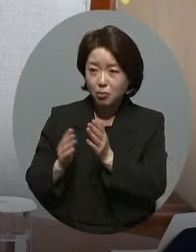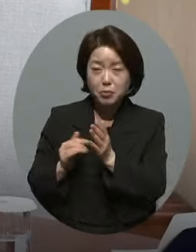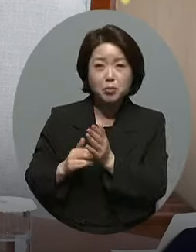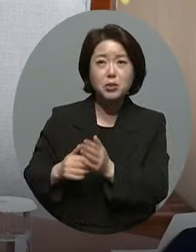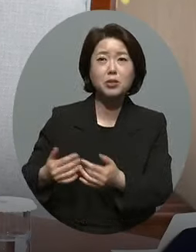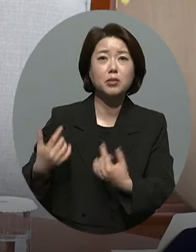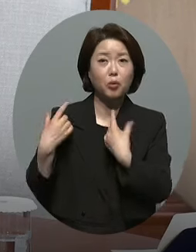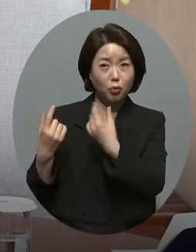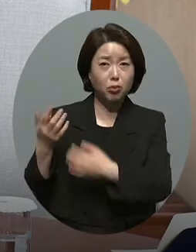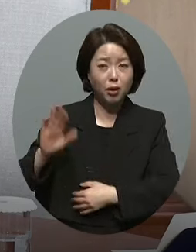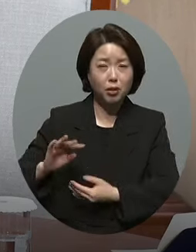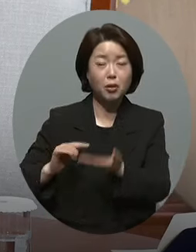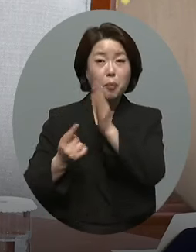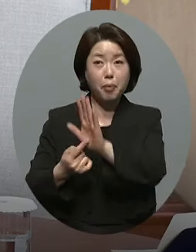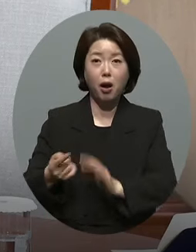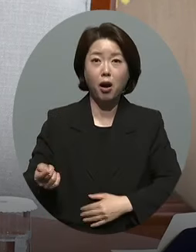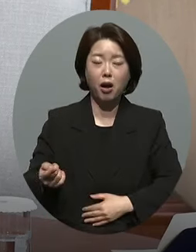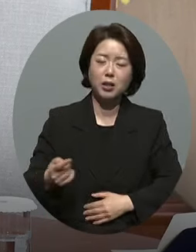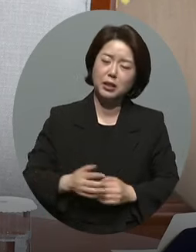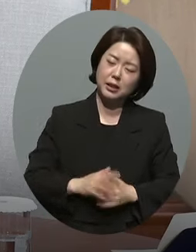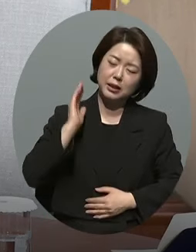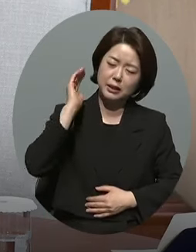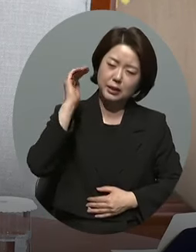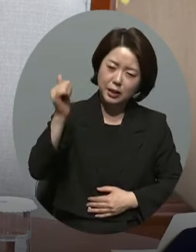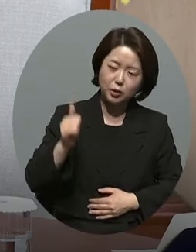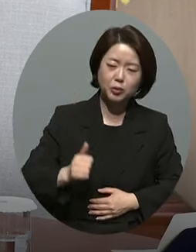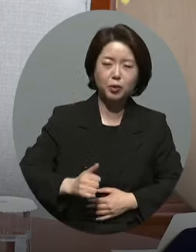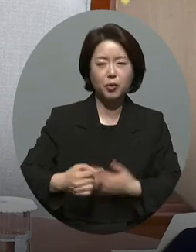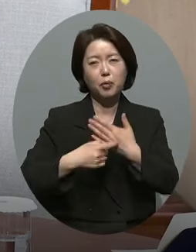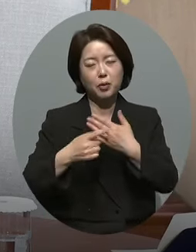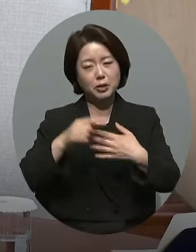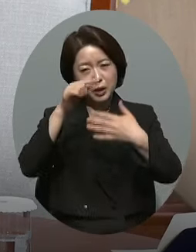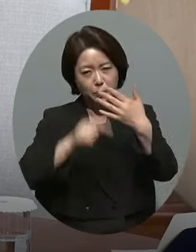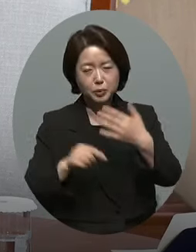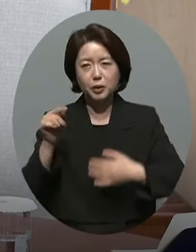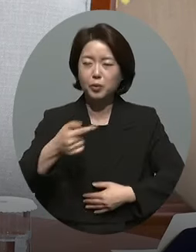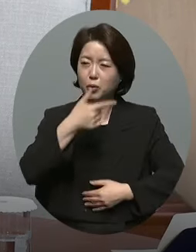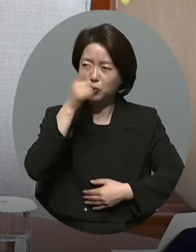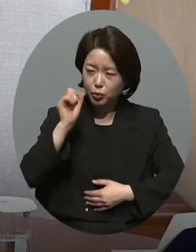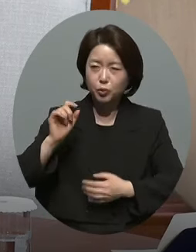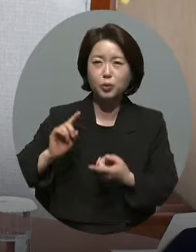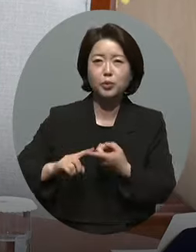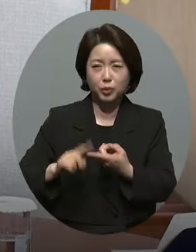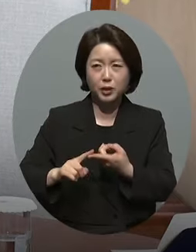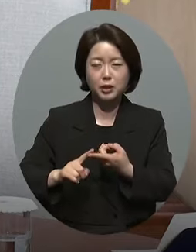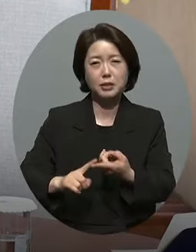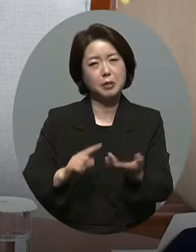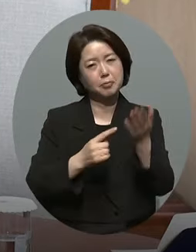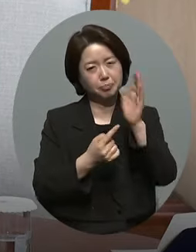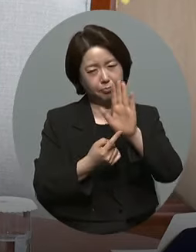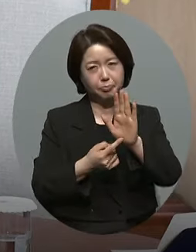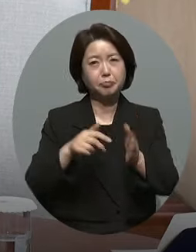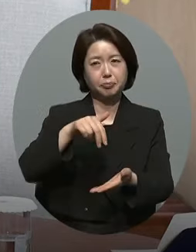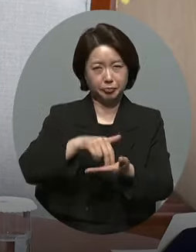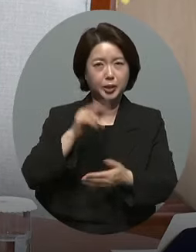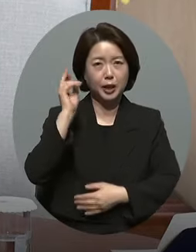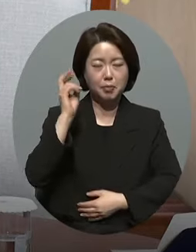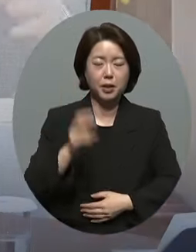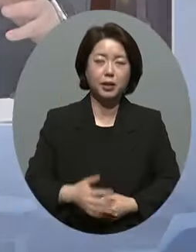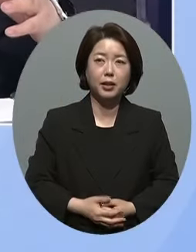무적이라 형식과 절차에 대한 이런 미비점도 분명히 대통령께서 조금 유관 표명 정도는 하시지 않을까라고 생각을 하고요